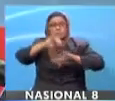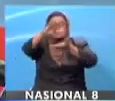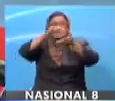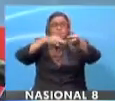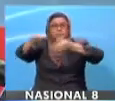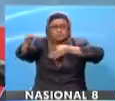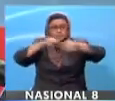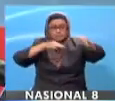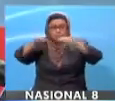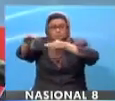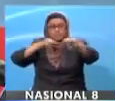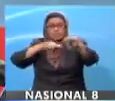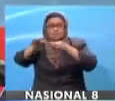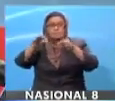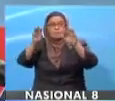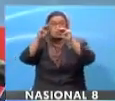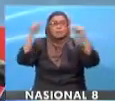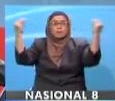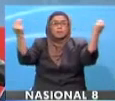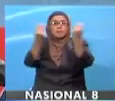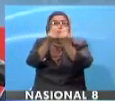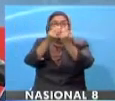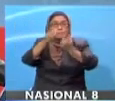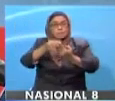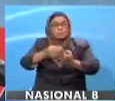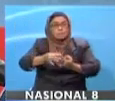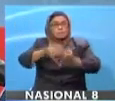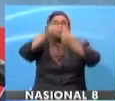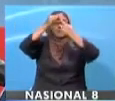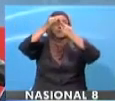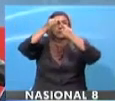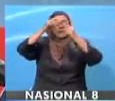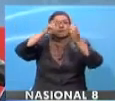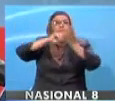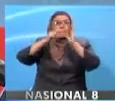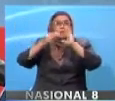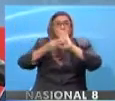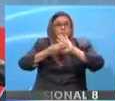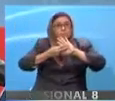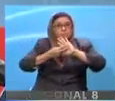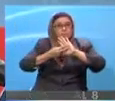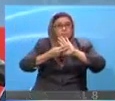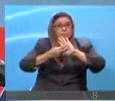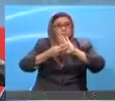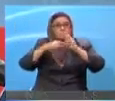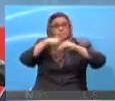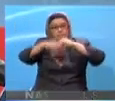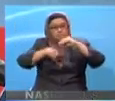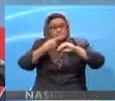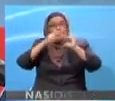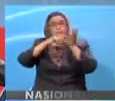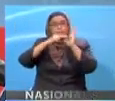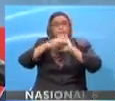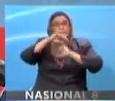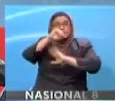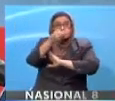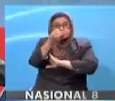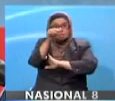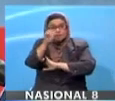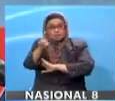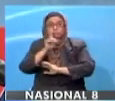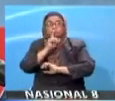masyarakat umpamanya mengenai arti jihad yang sebenar, perlakuan